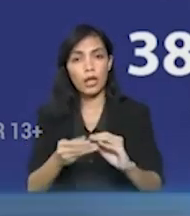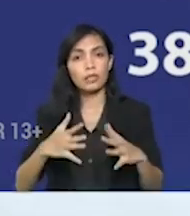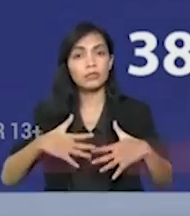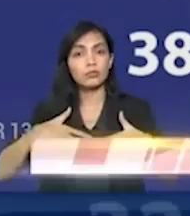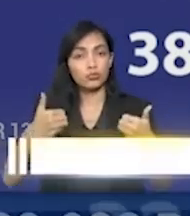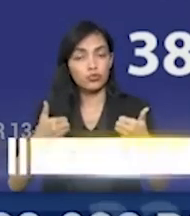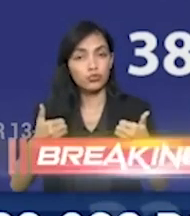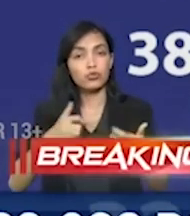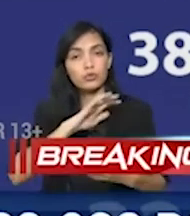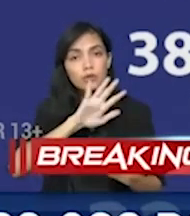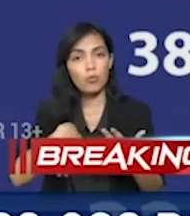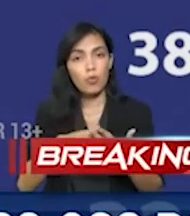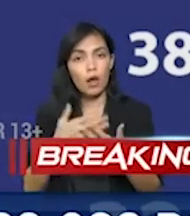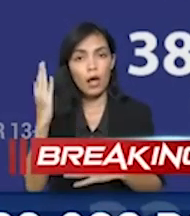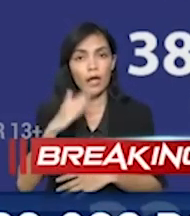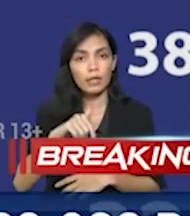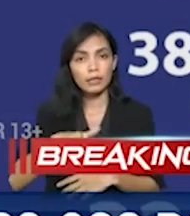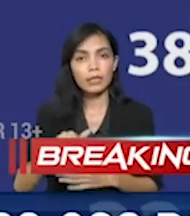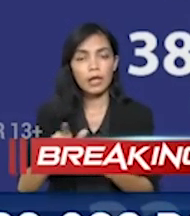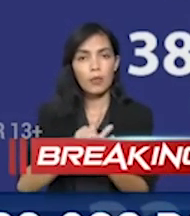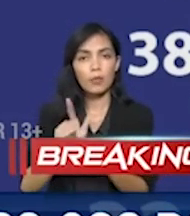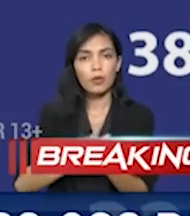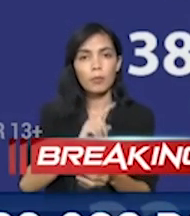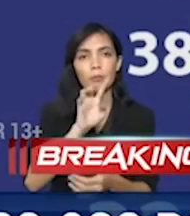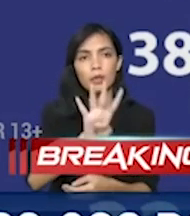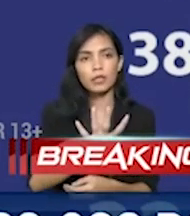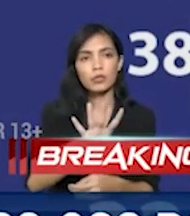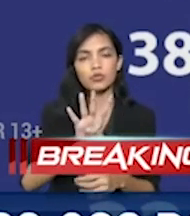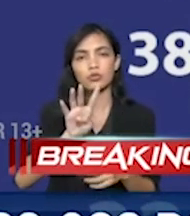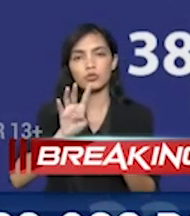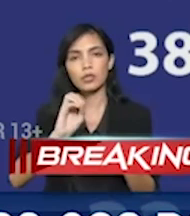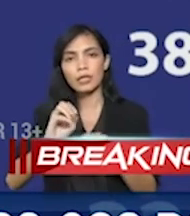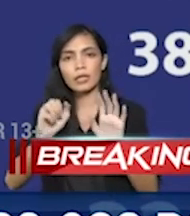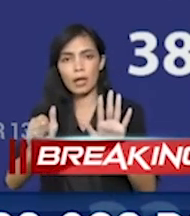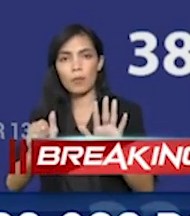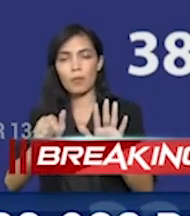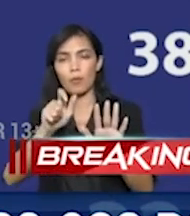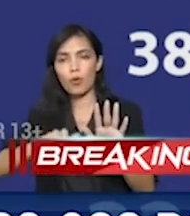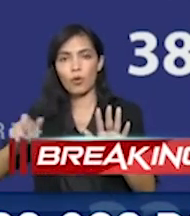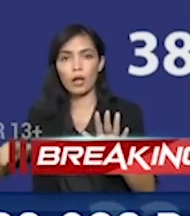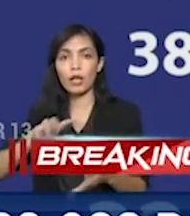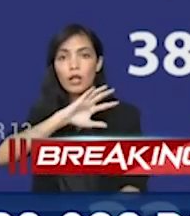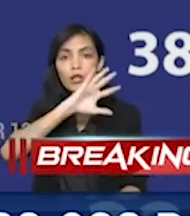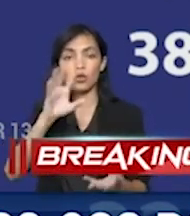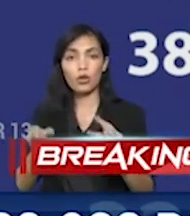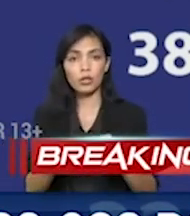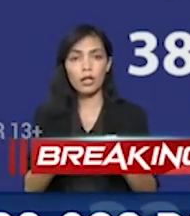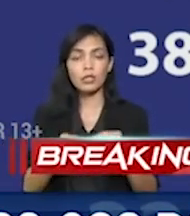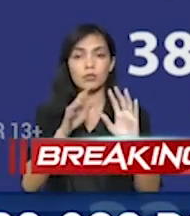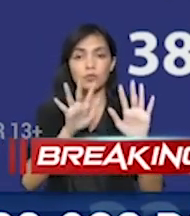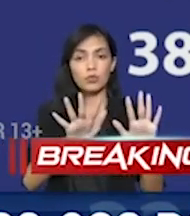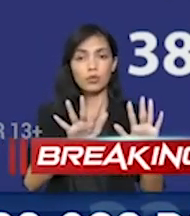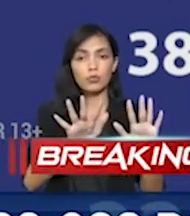keseluruhan hari ini dilaporkan ada 406 orang sehingga total menjadi